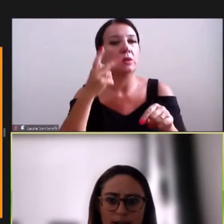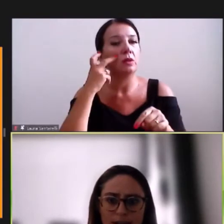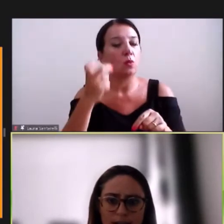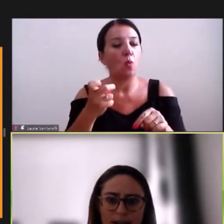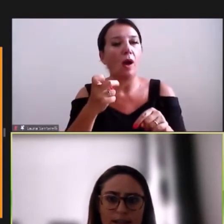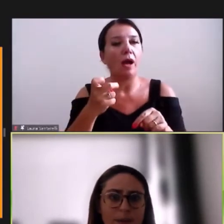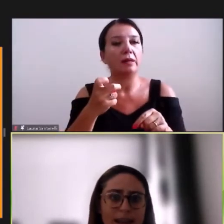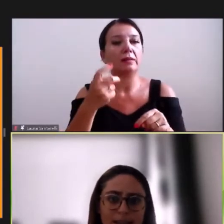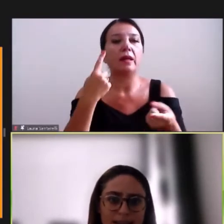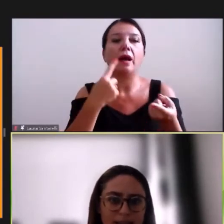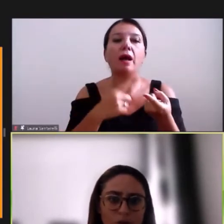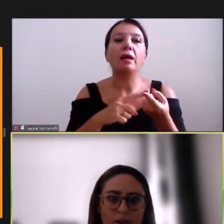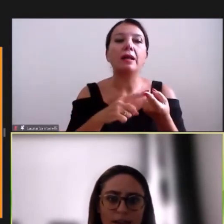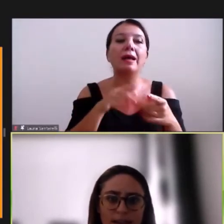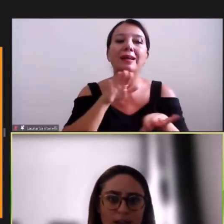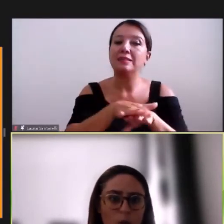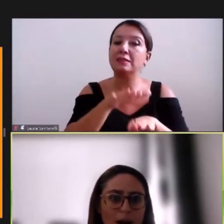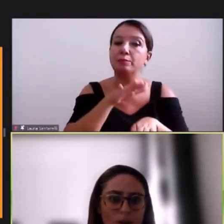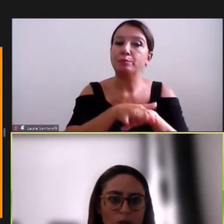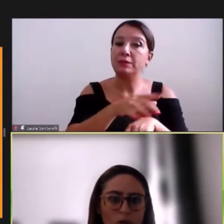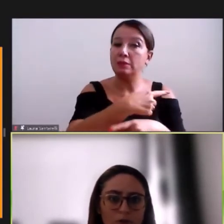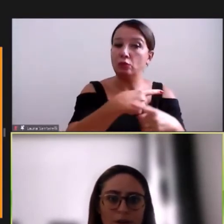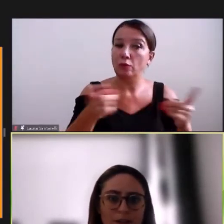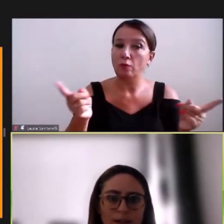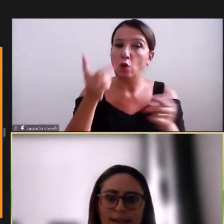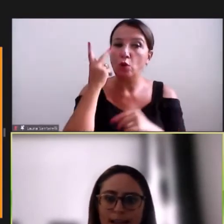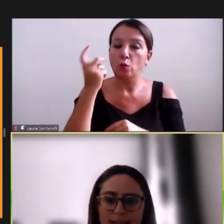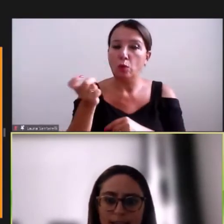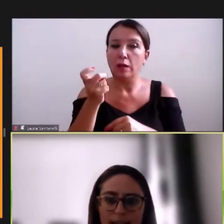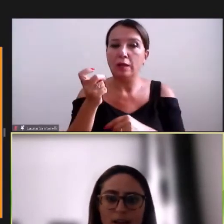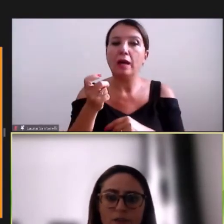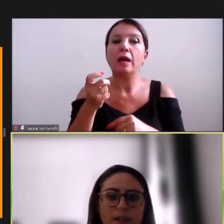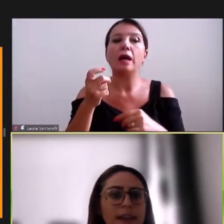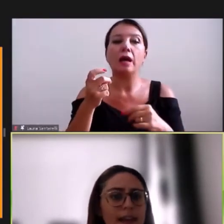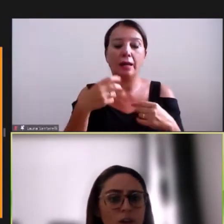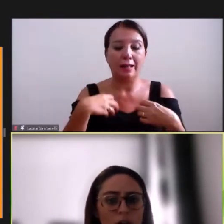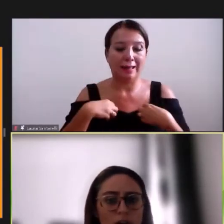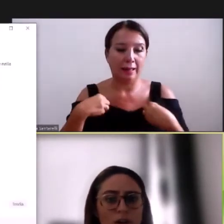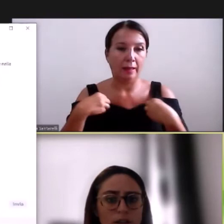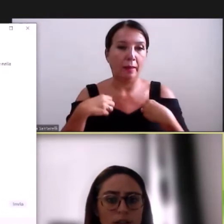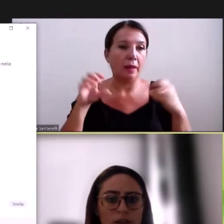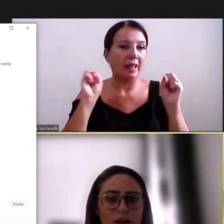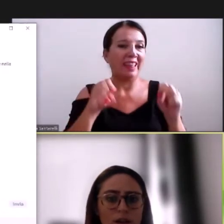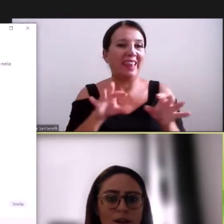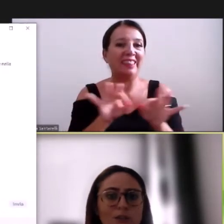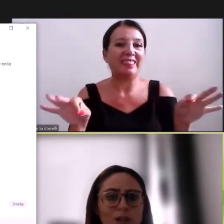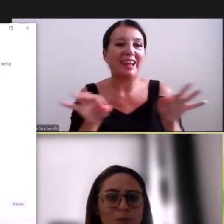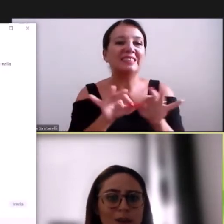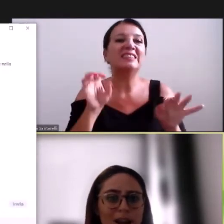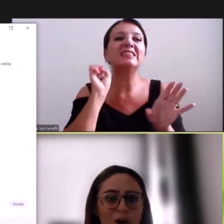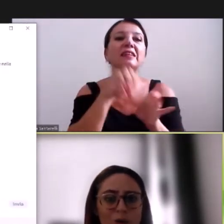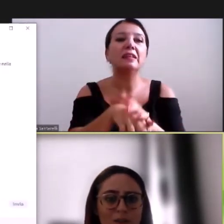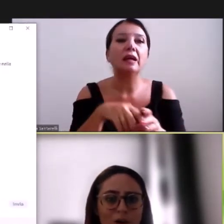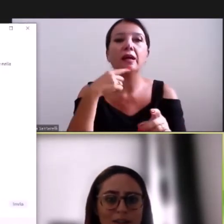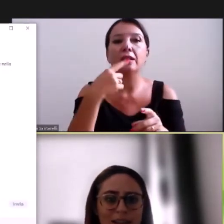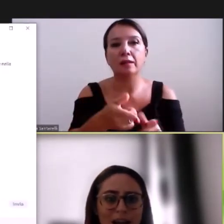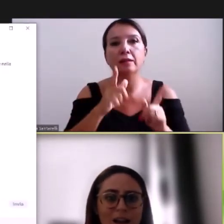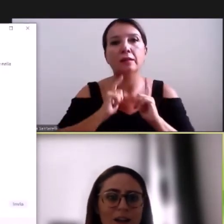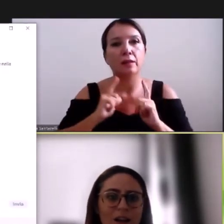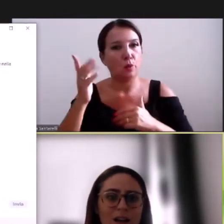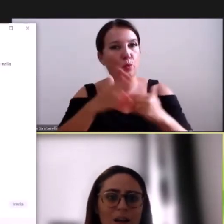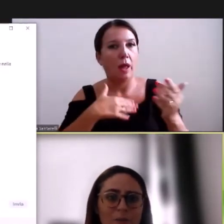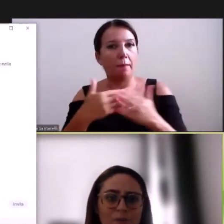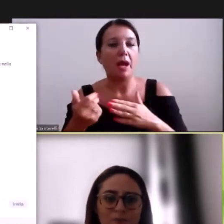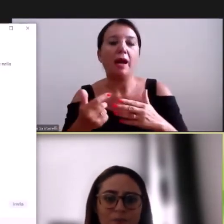appunto le esperienze che voi avete riguardo il conferimento del tessile, vi chiedo di contribuire ancora una